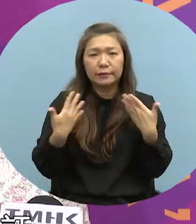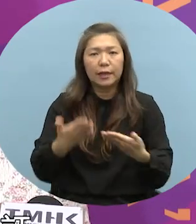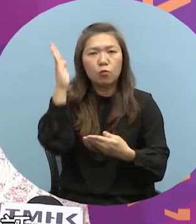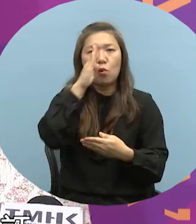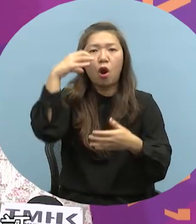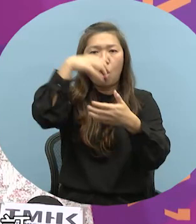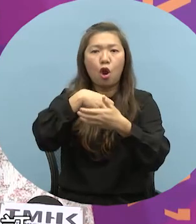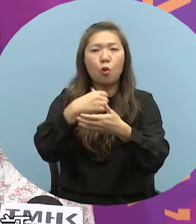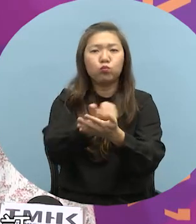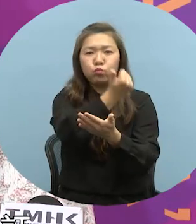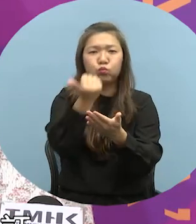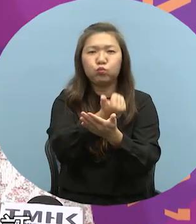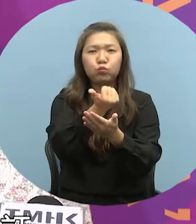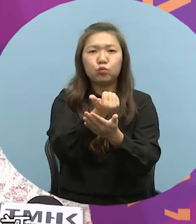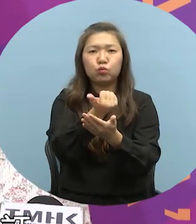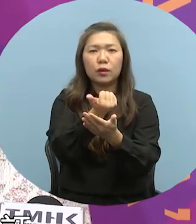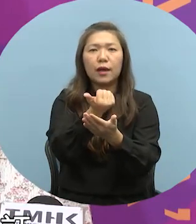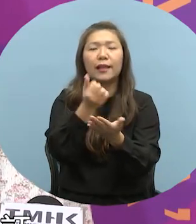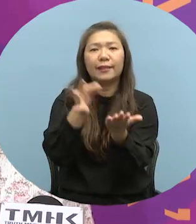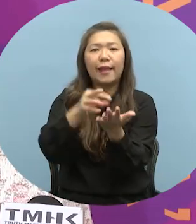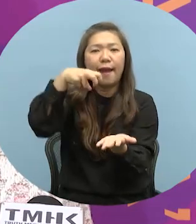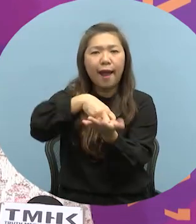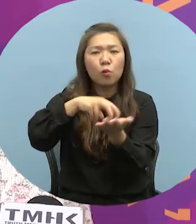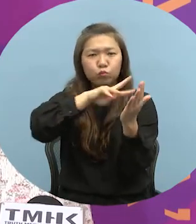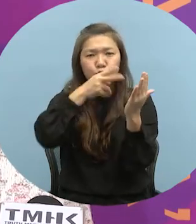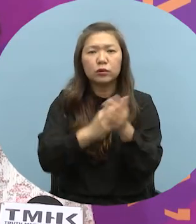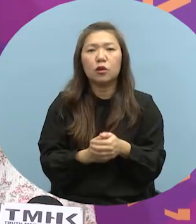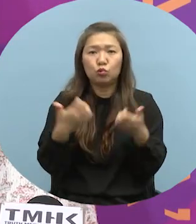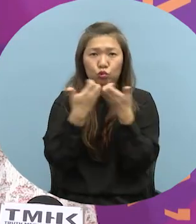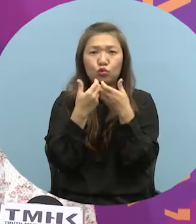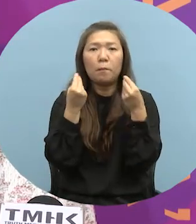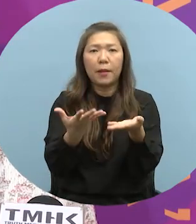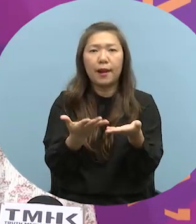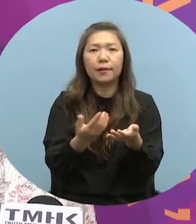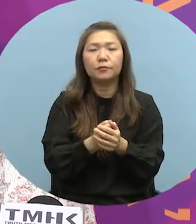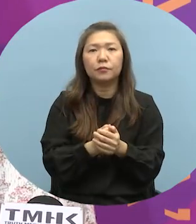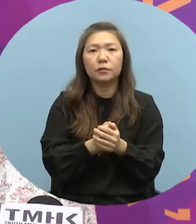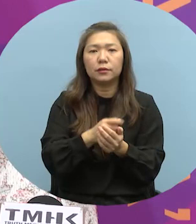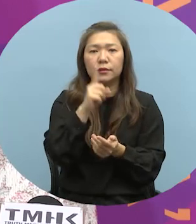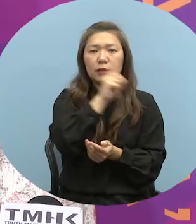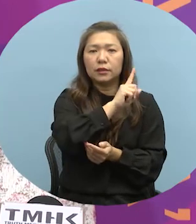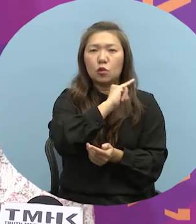面完成所需的地契修订，一共呢是可以提供